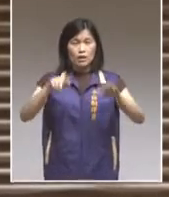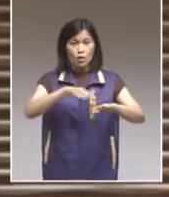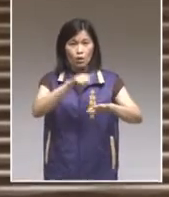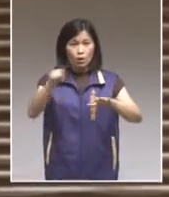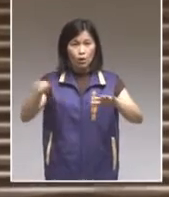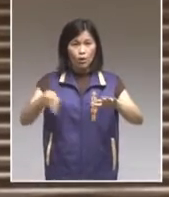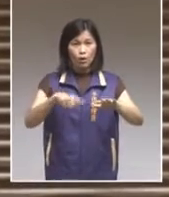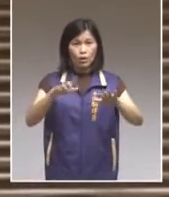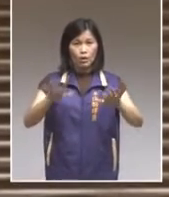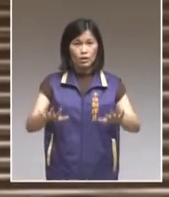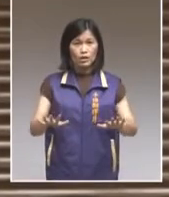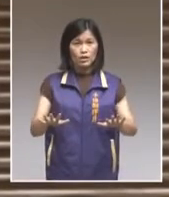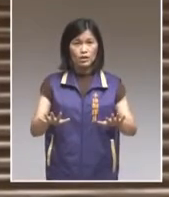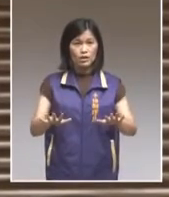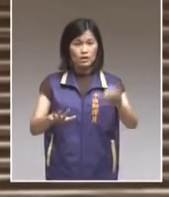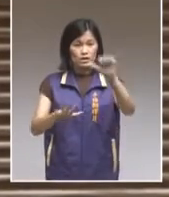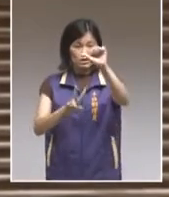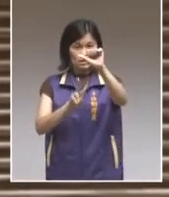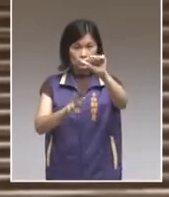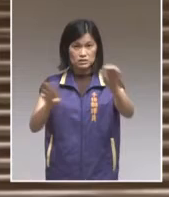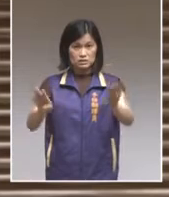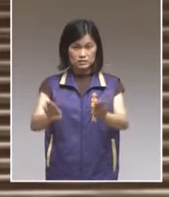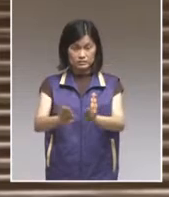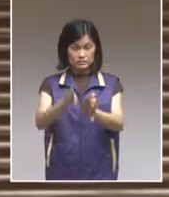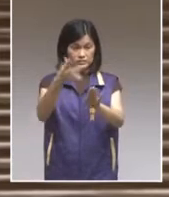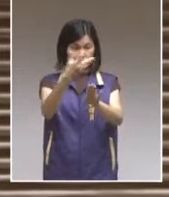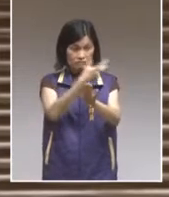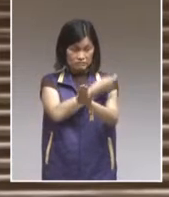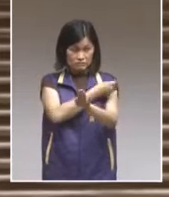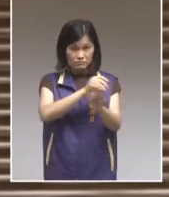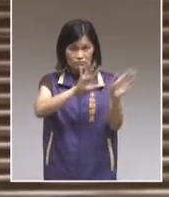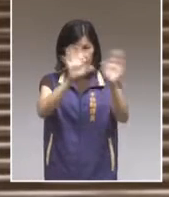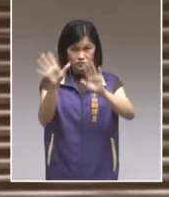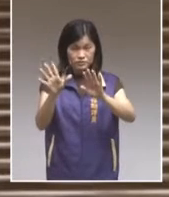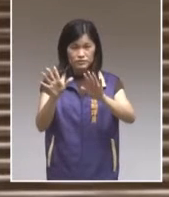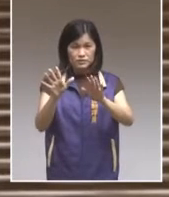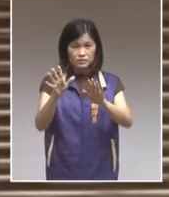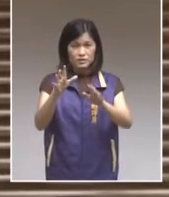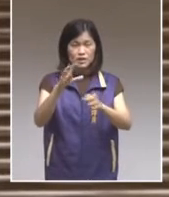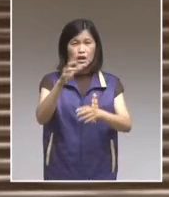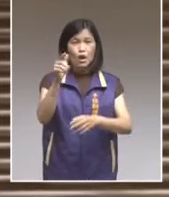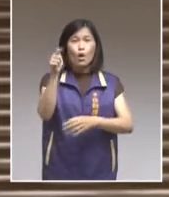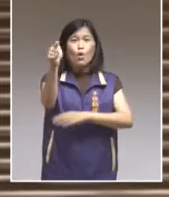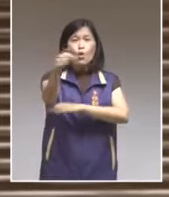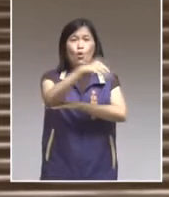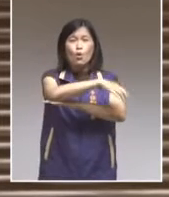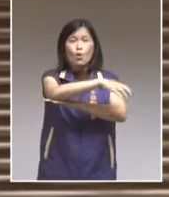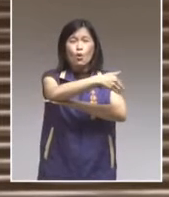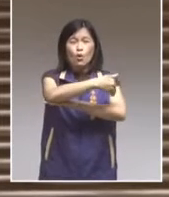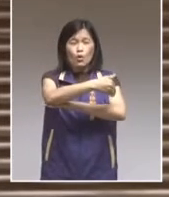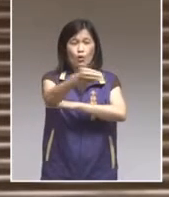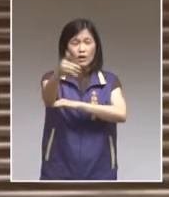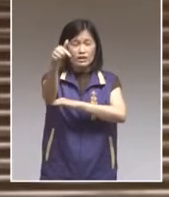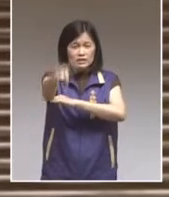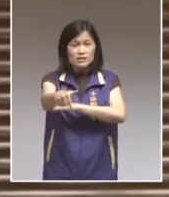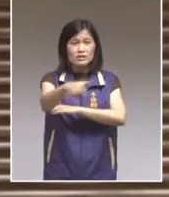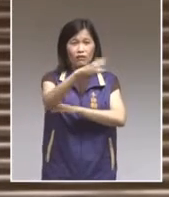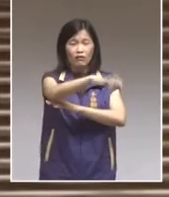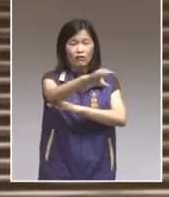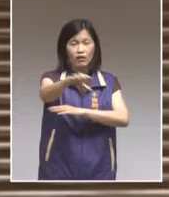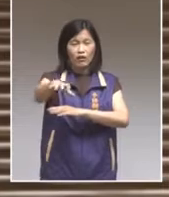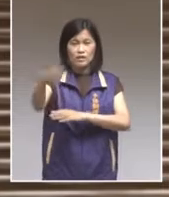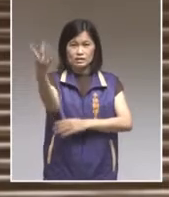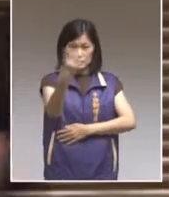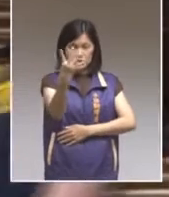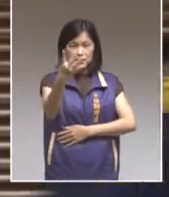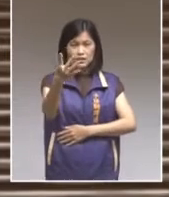在5月2号开始的施打部分，目前有4所偏乡的学校，我们先以偏乡学校这边来做处理。那